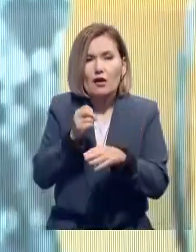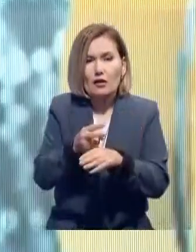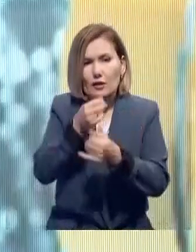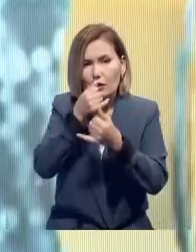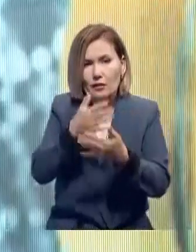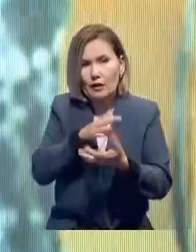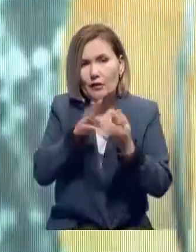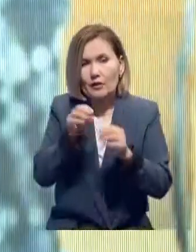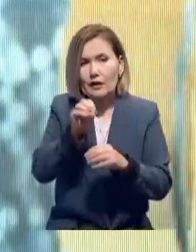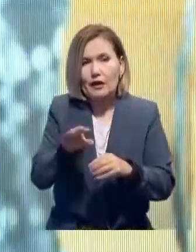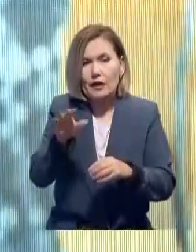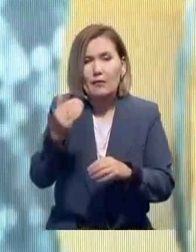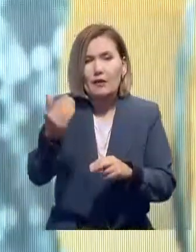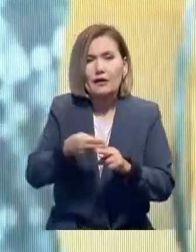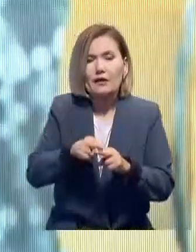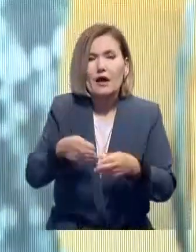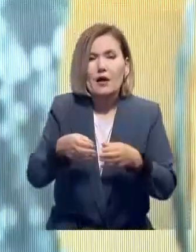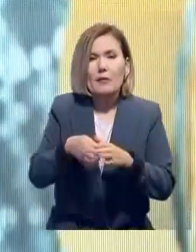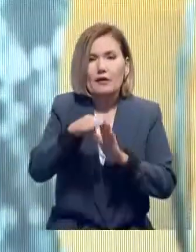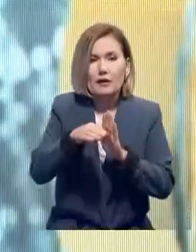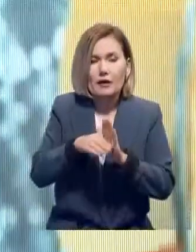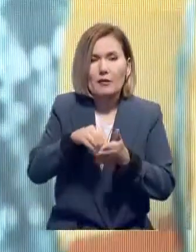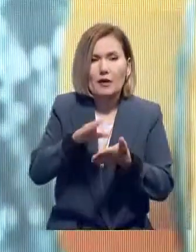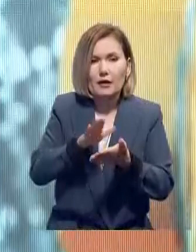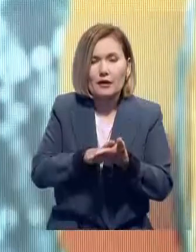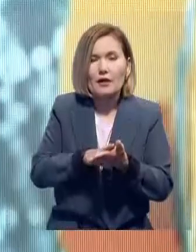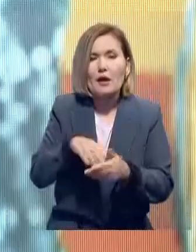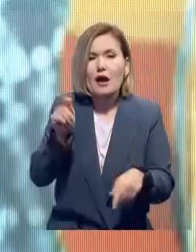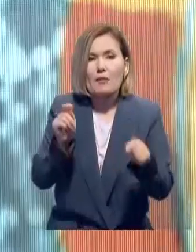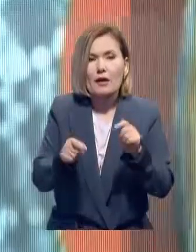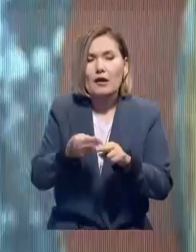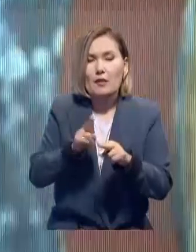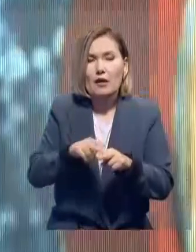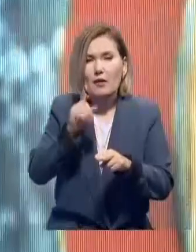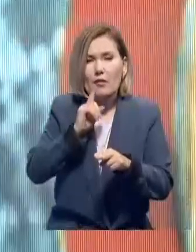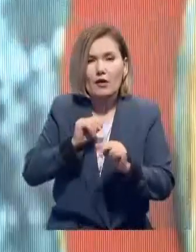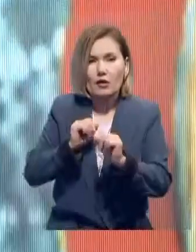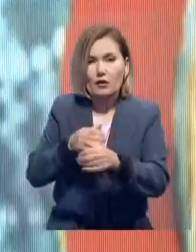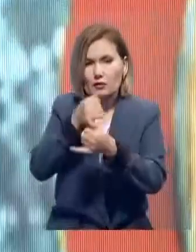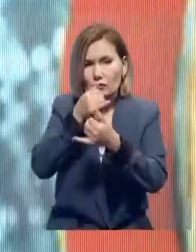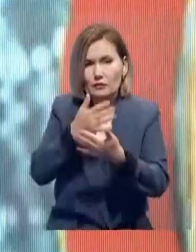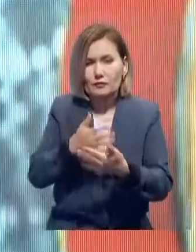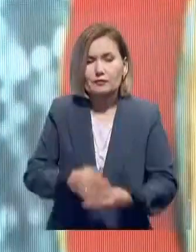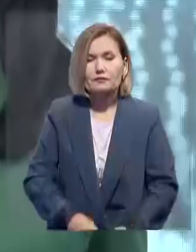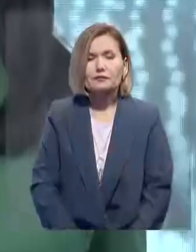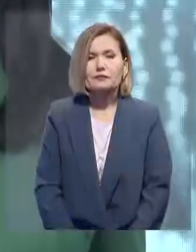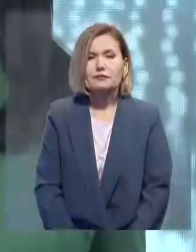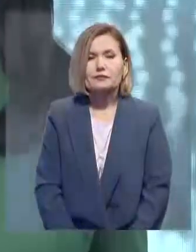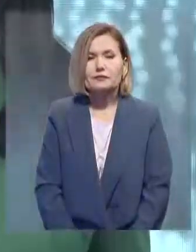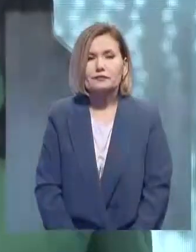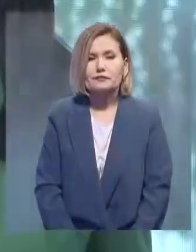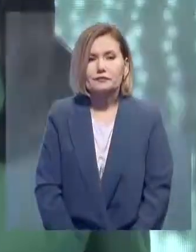бекінген. Еуроодақтағы саяси стратегия бағдары айқындалғанымен миграцияның легіне әзірге тоқтау салмай отыр. Мендегі осы,